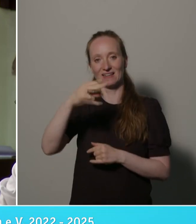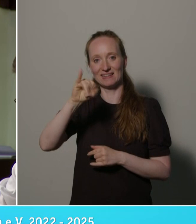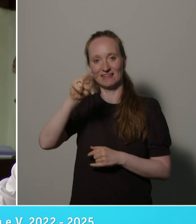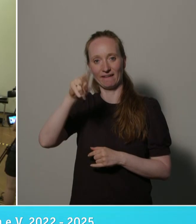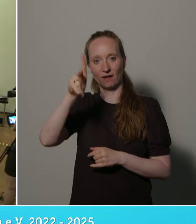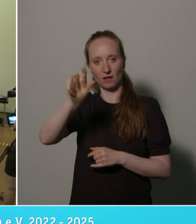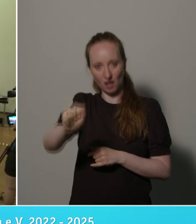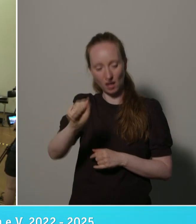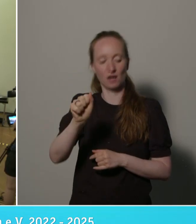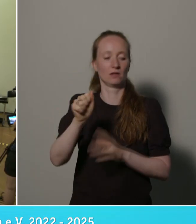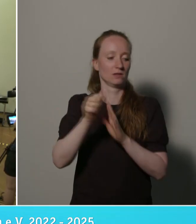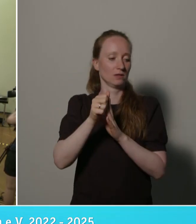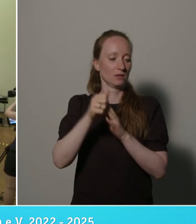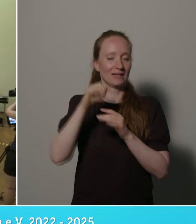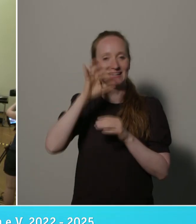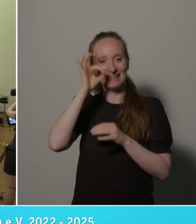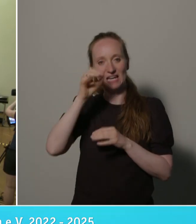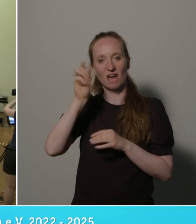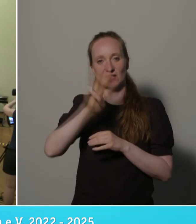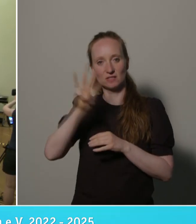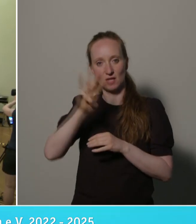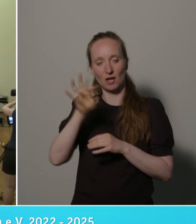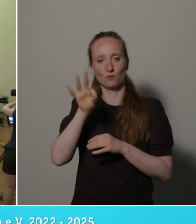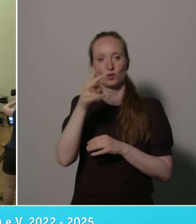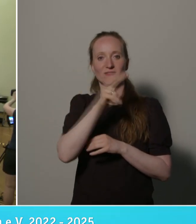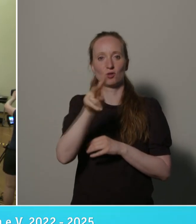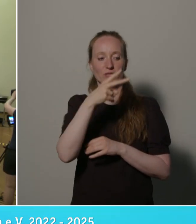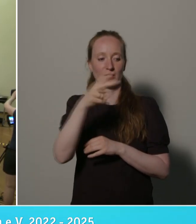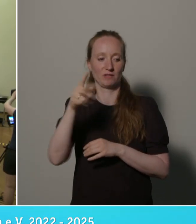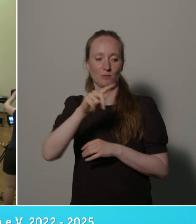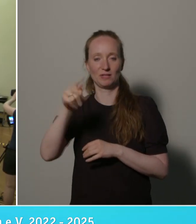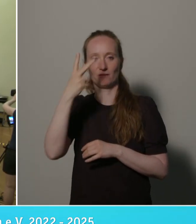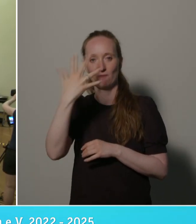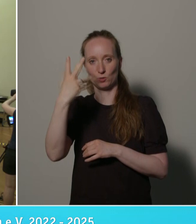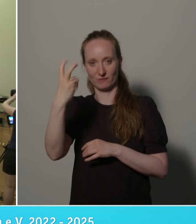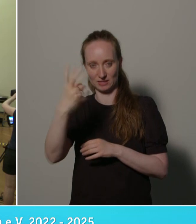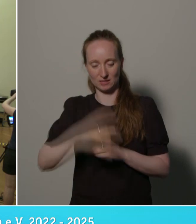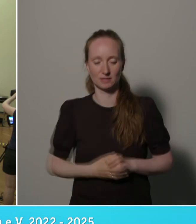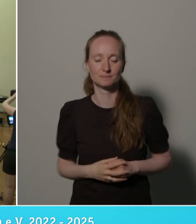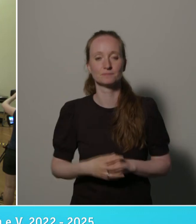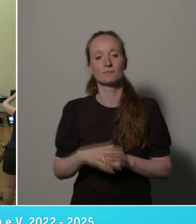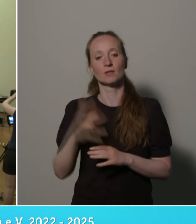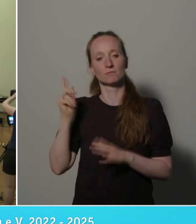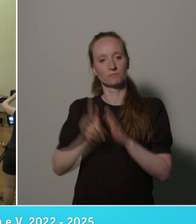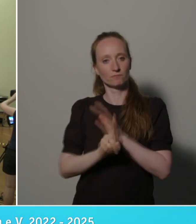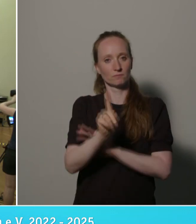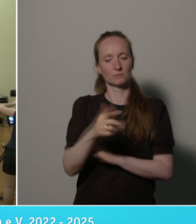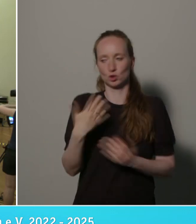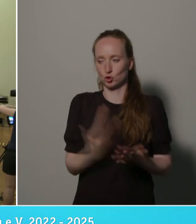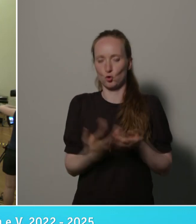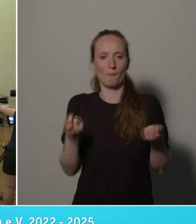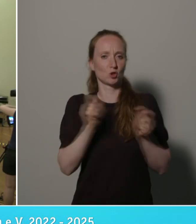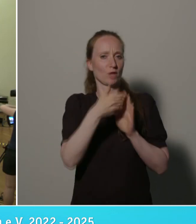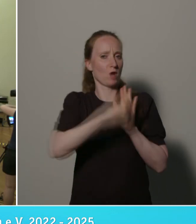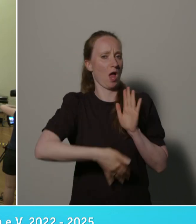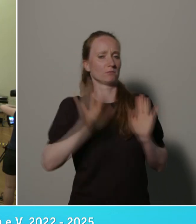Ja, jetzt an den Herz später. Ja, meine sehr verehrten Damen und Herren, das ist gewissermaßen eine sehr einfache